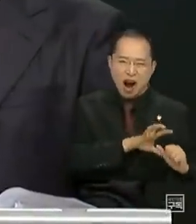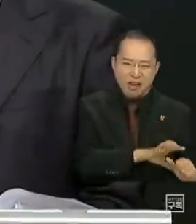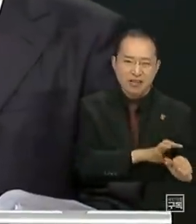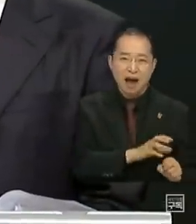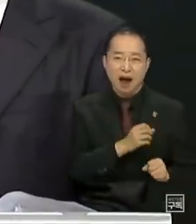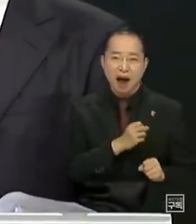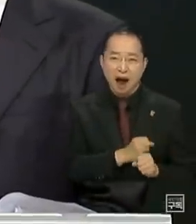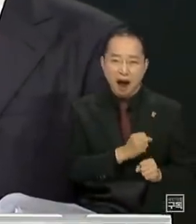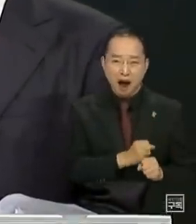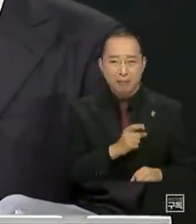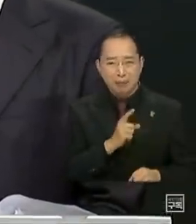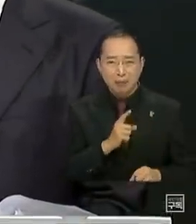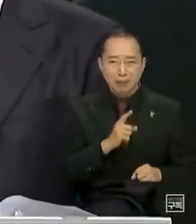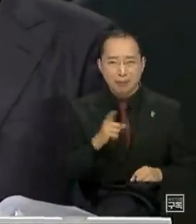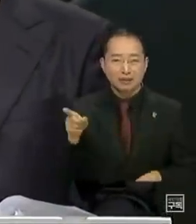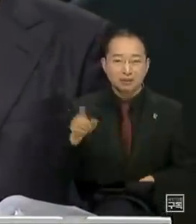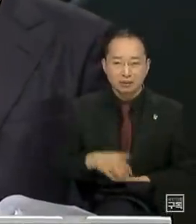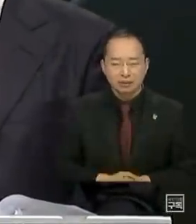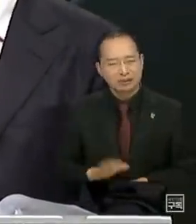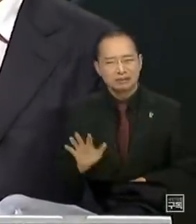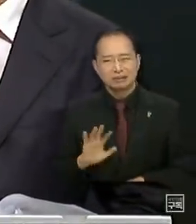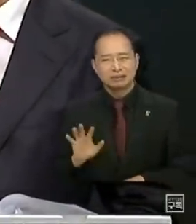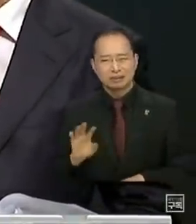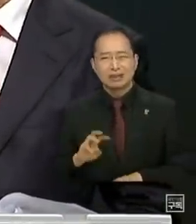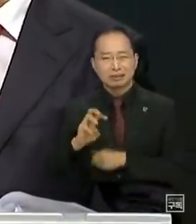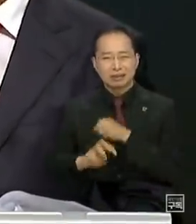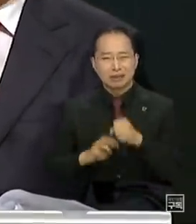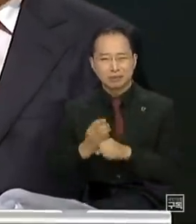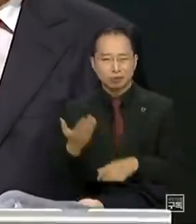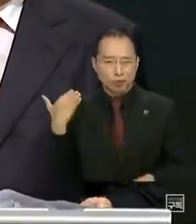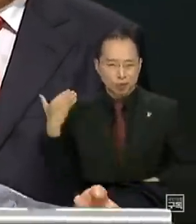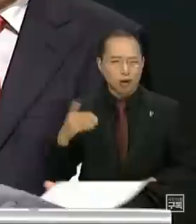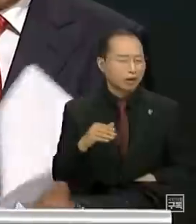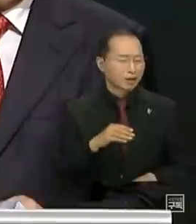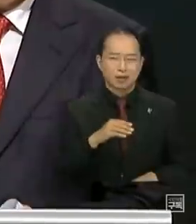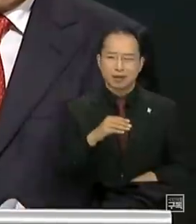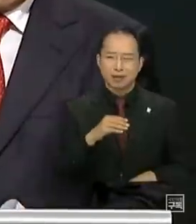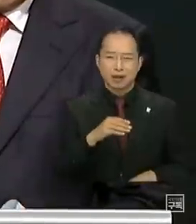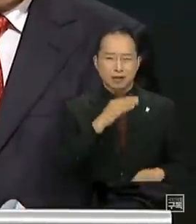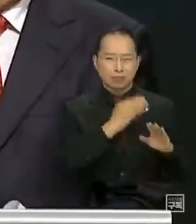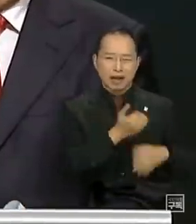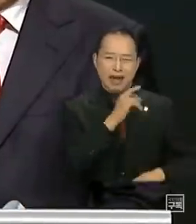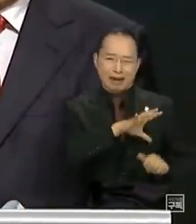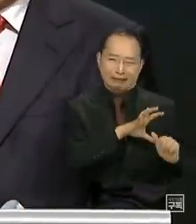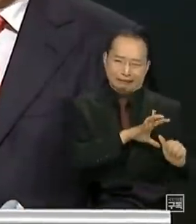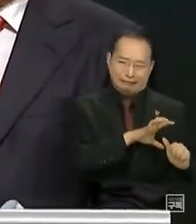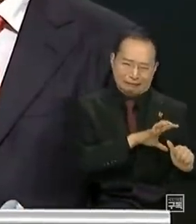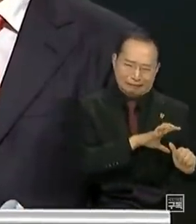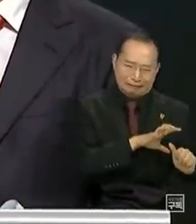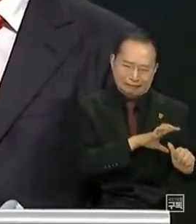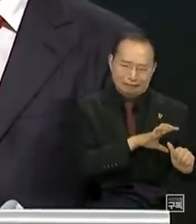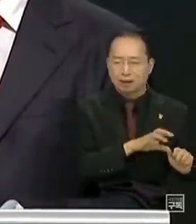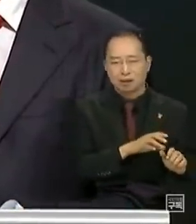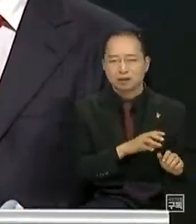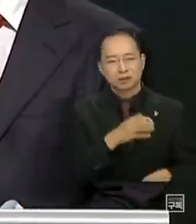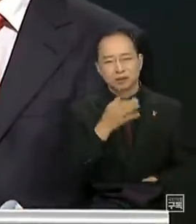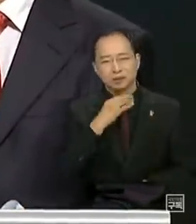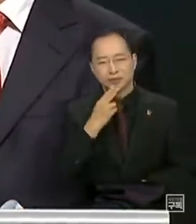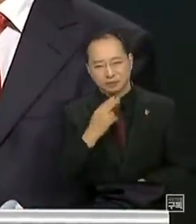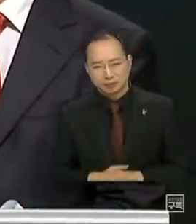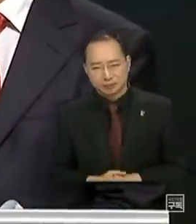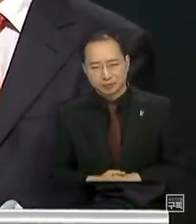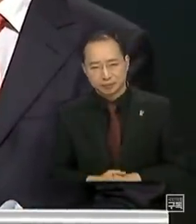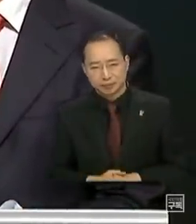억제 그거에 기대려고 하는데 30년간 기대해 온 거거든요. 그래서 만약 원 후보님이나